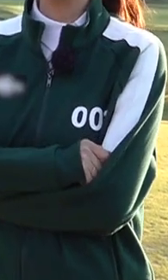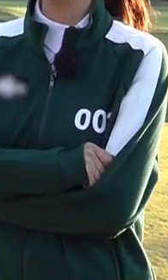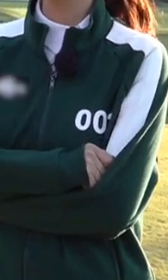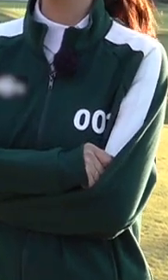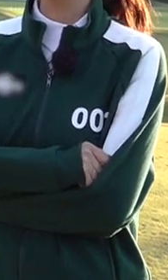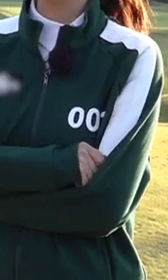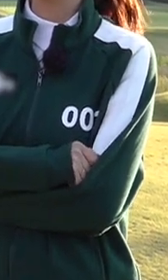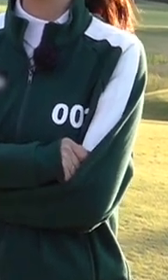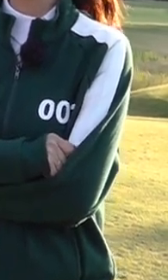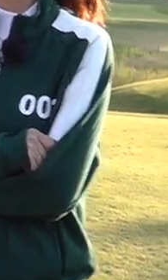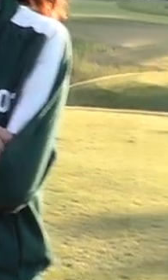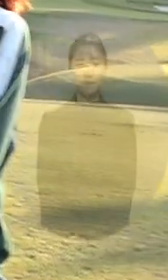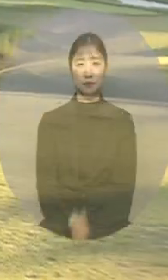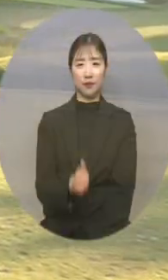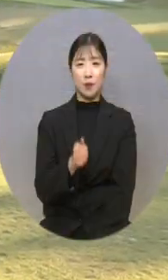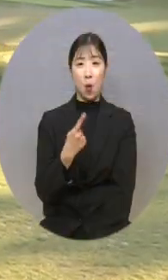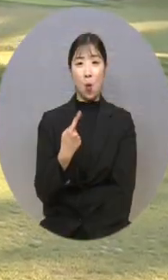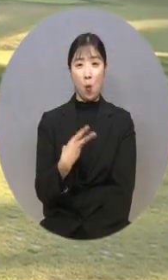홀, 홀, 홀.